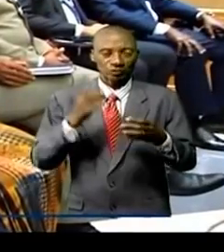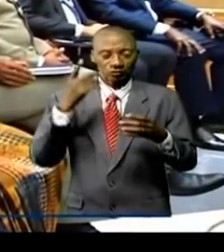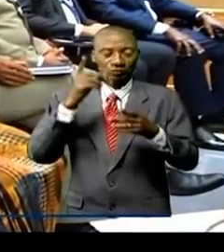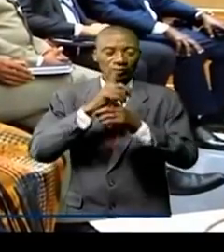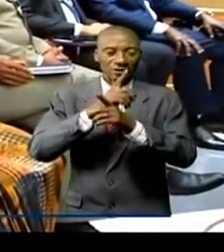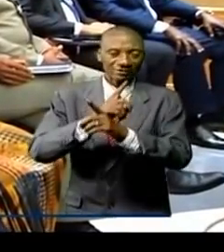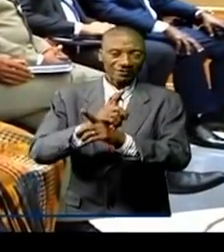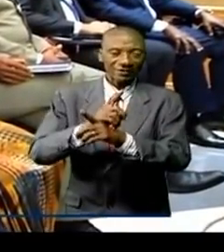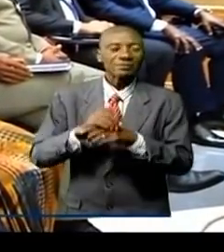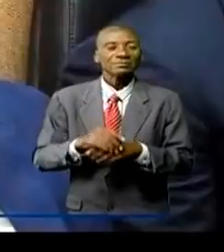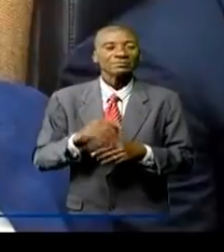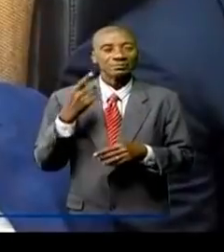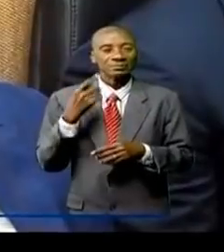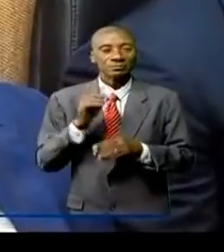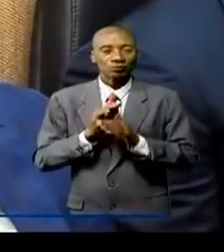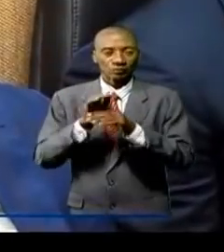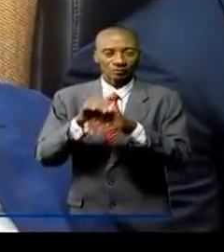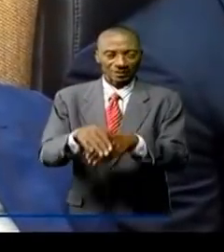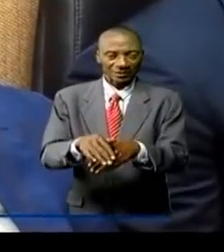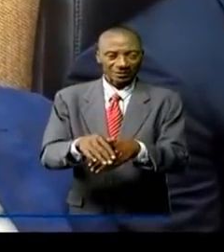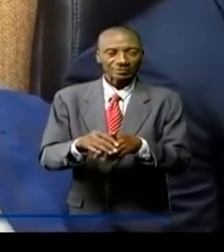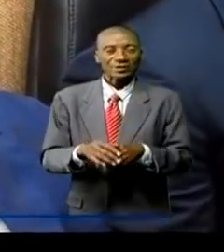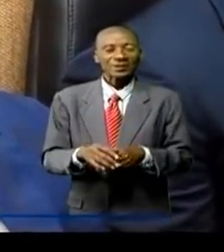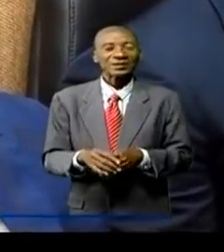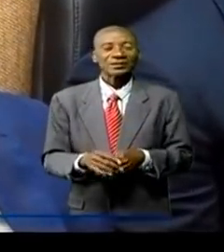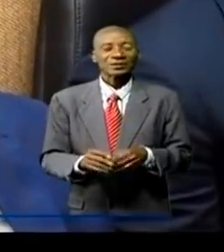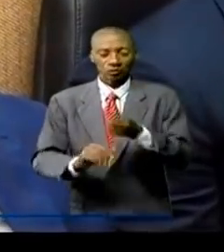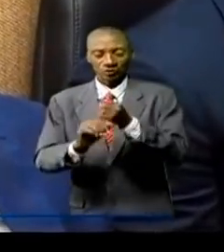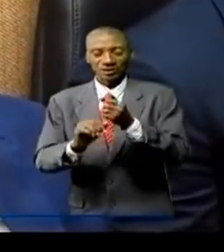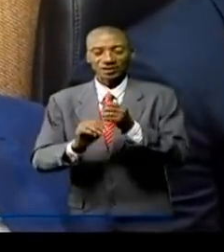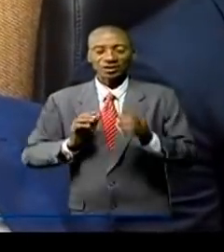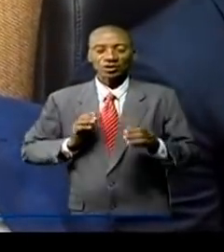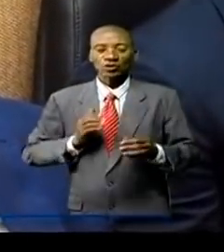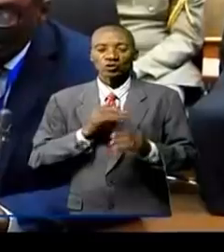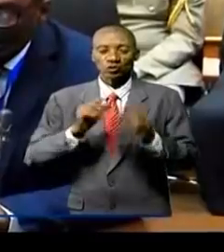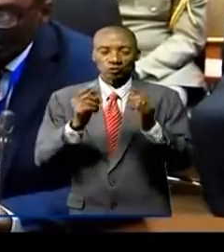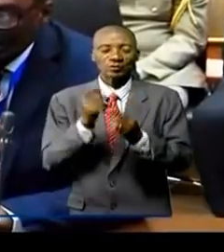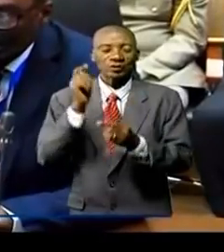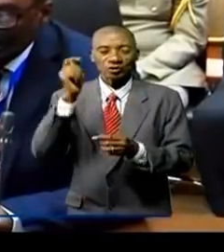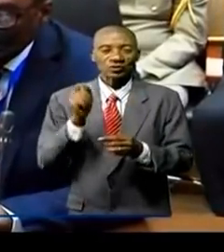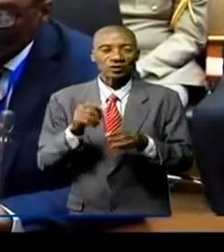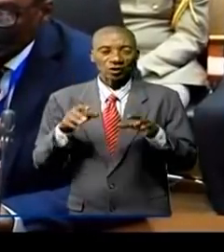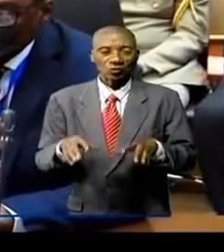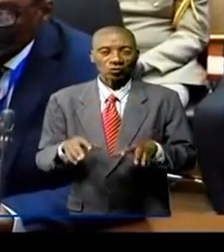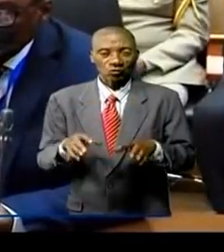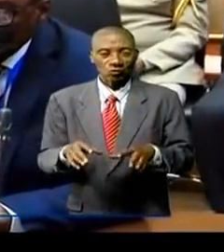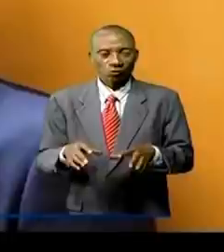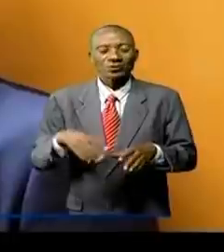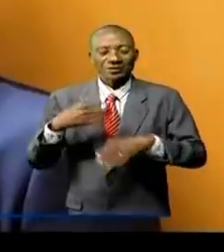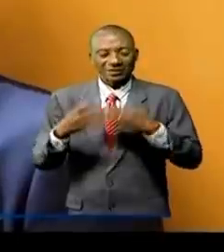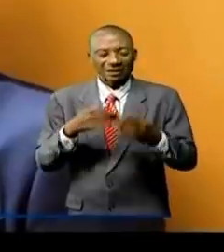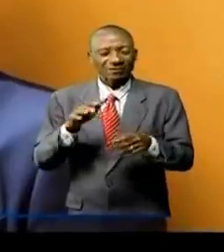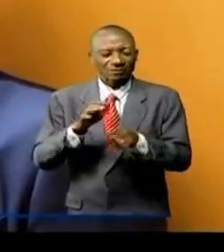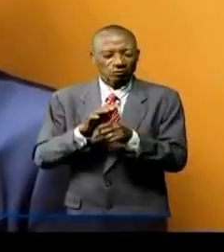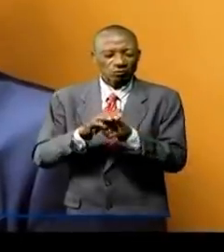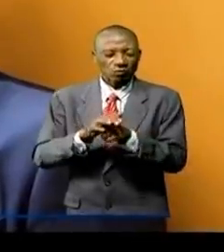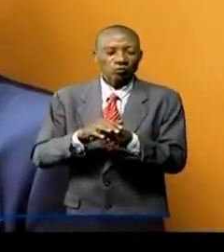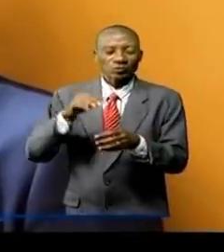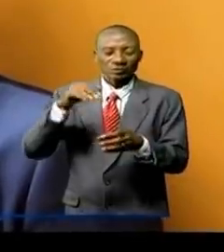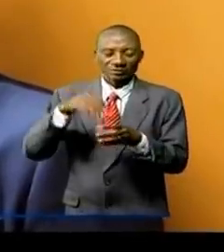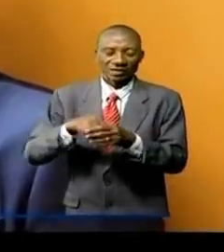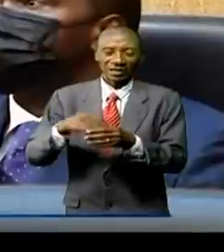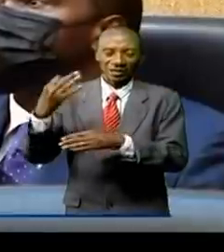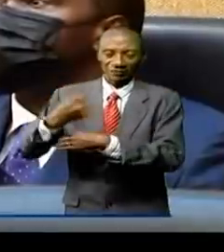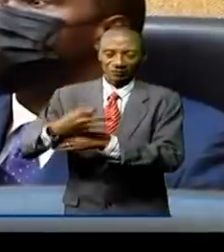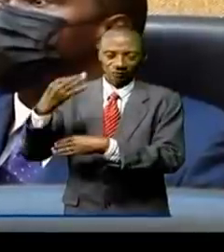de contribuer à la montée en puissance de forces armées de la République démocratique du Congo, qui sont depuis plusieurs mois en opération de maintien